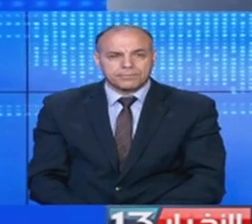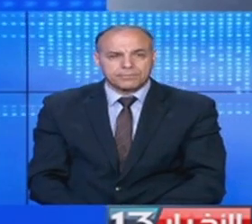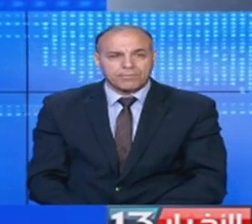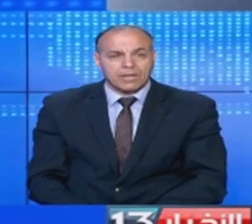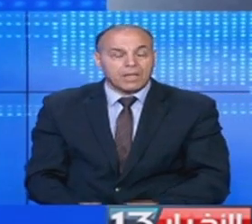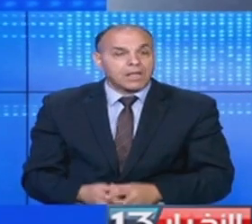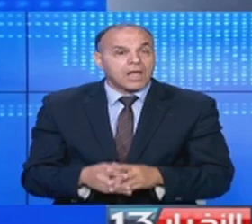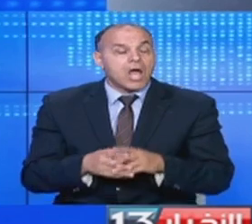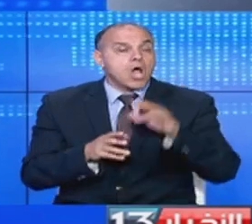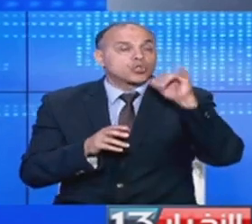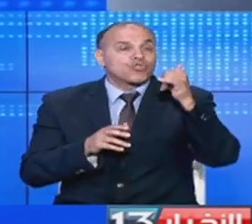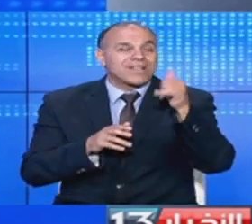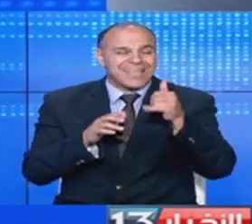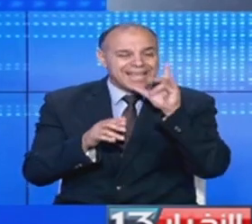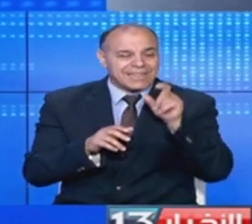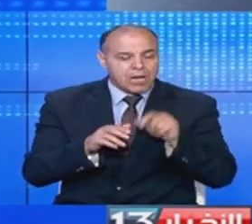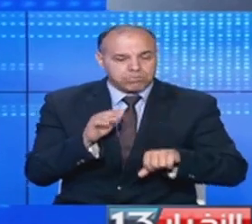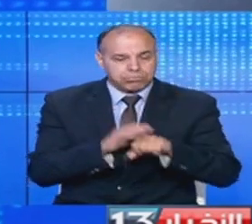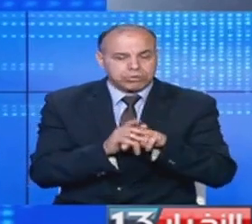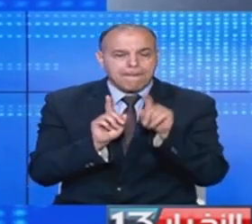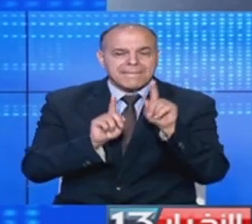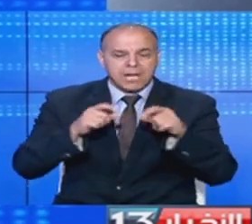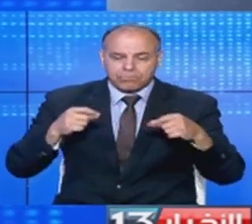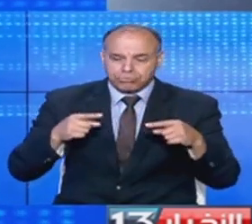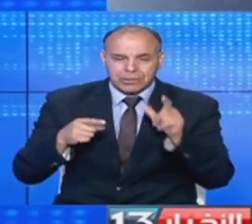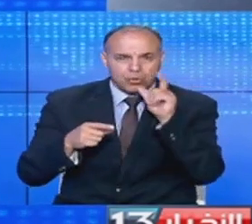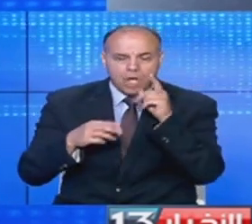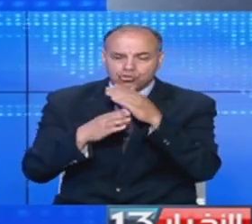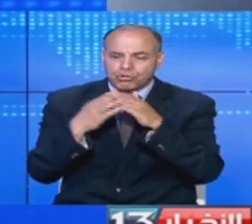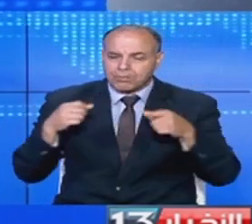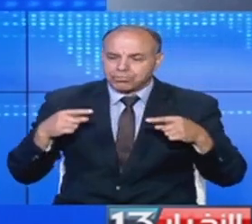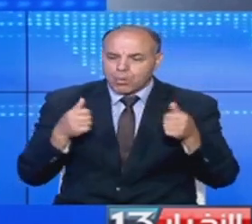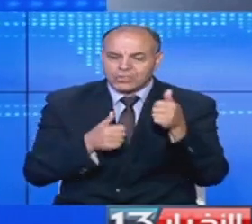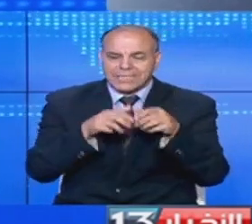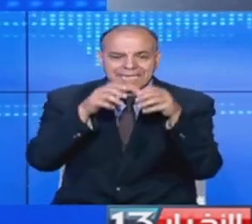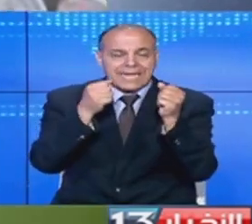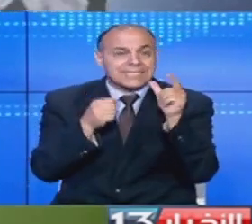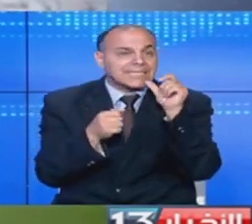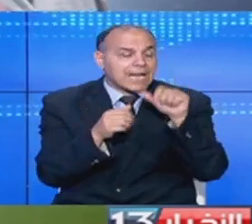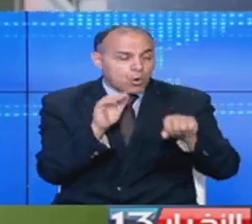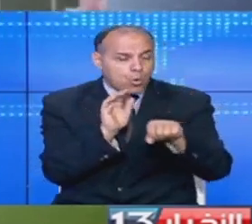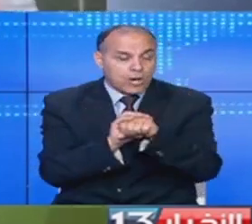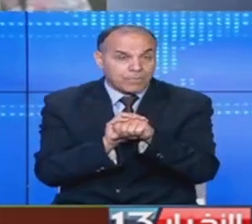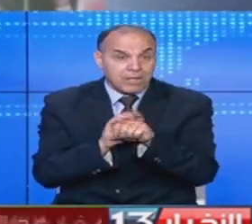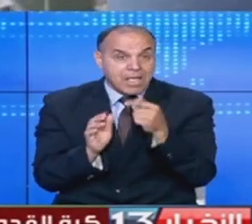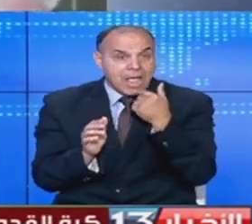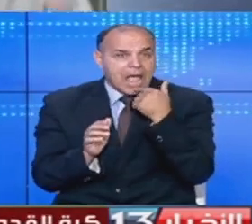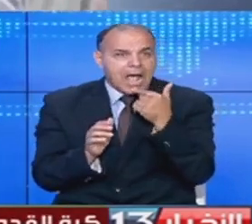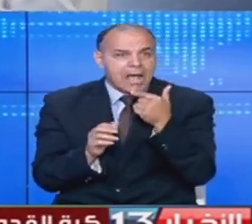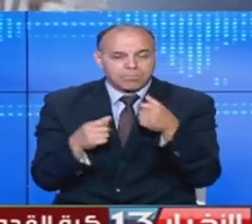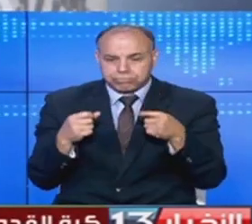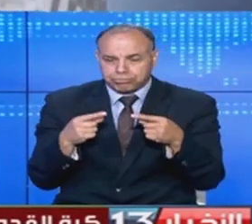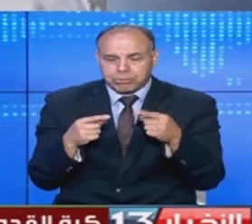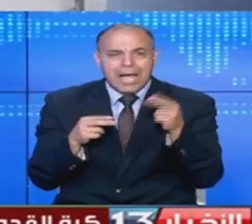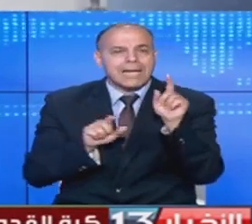يلاقي نادي جوفنتوس مساء اليوم جمعية ميلانو في قمة الدور نصف النهائي من مسابقة كأس إيطاليا لكرة القدم، فيما يباري